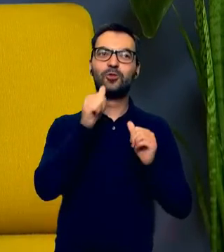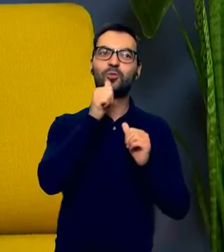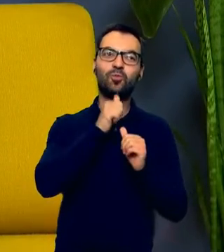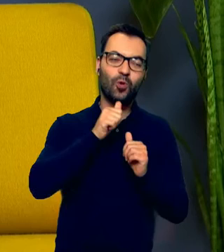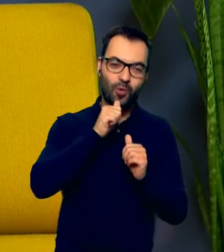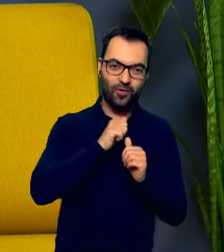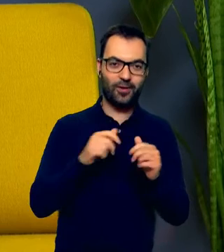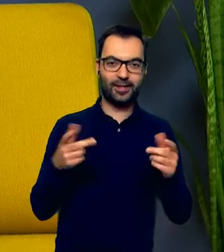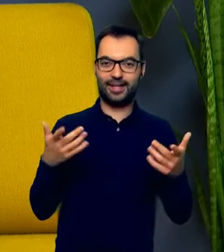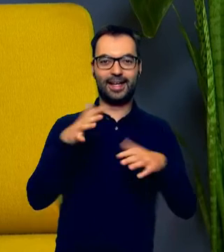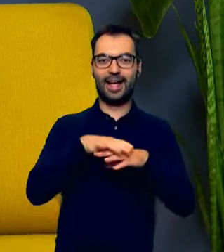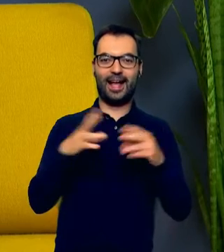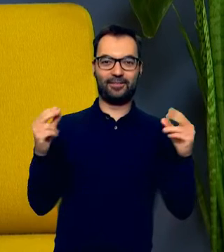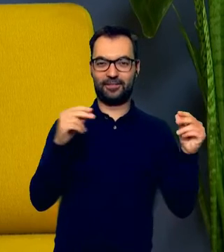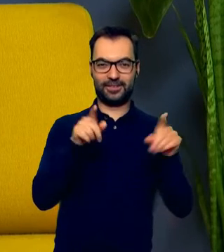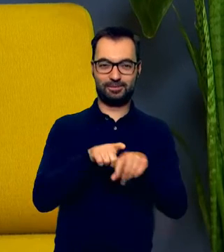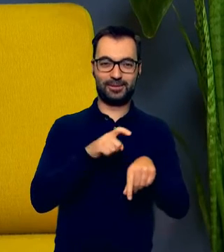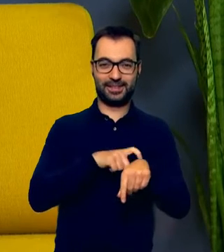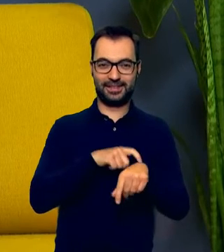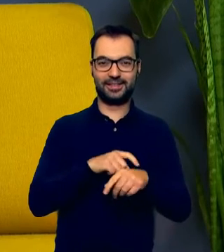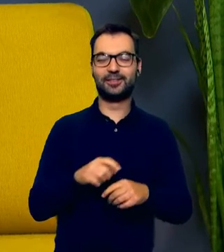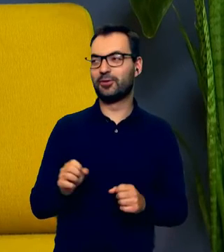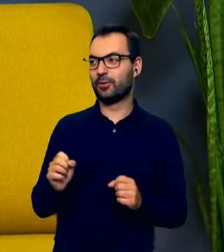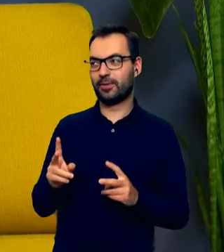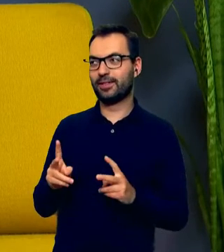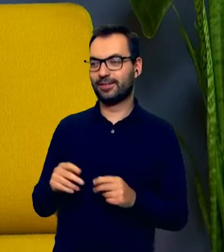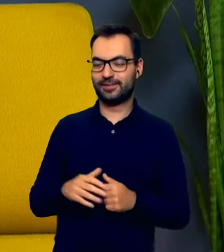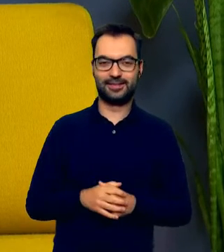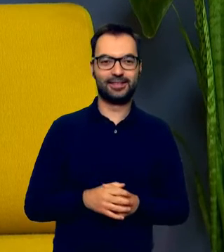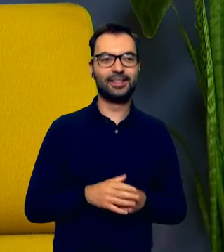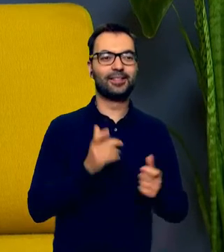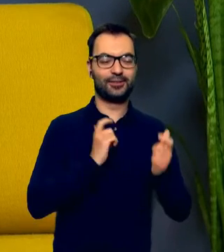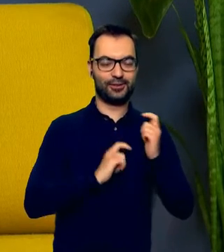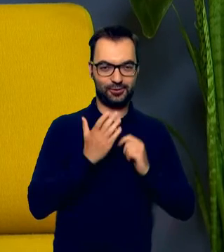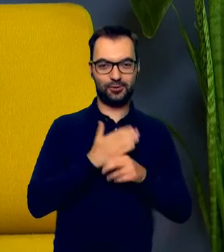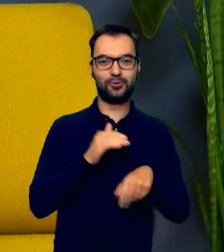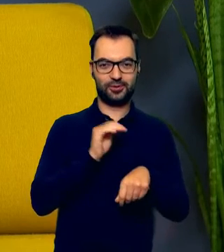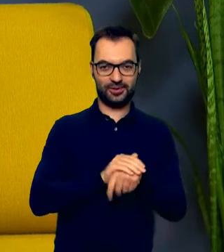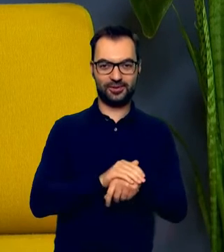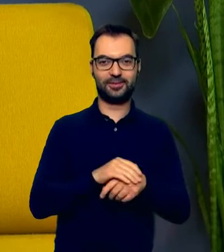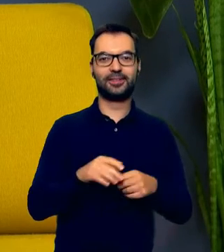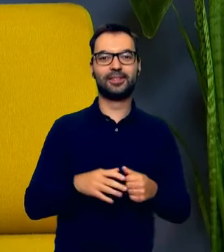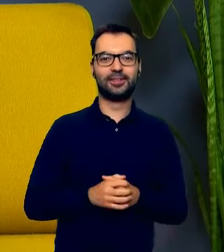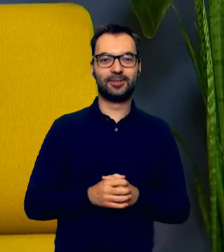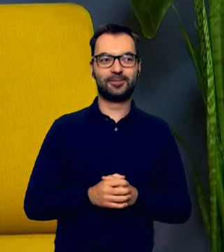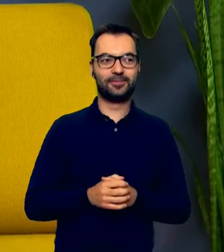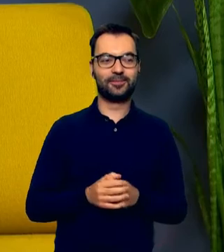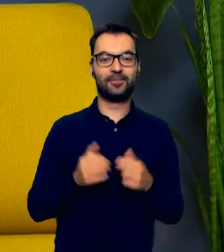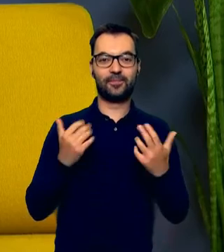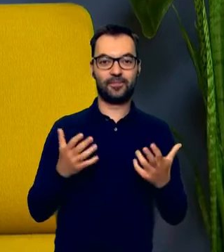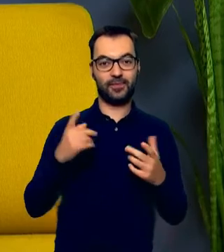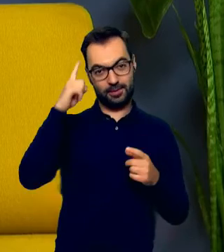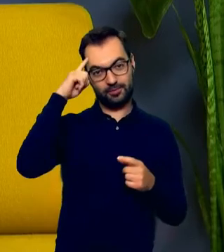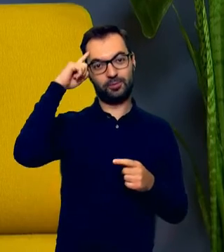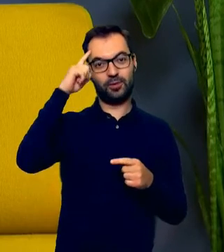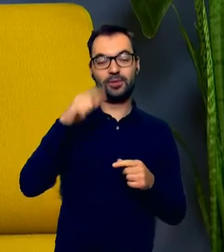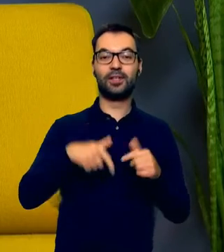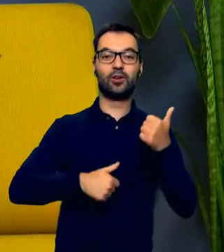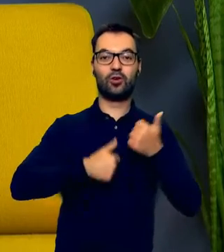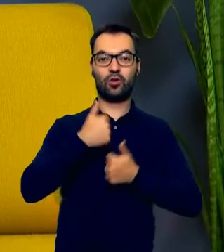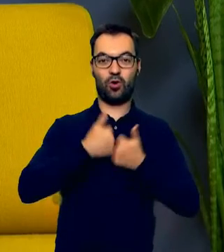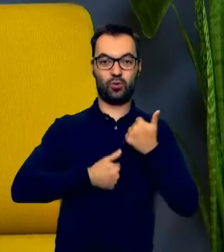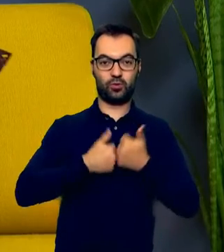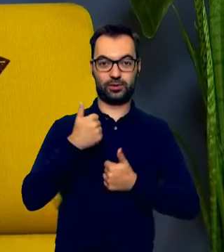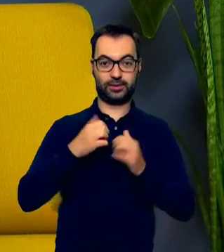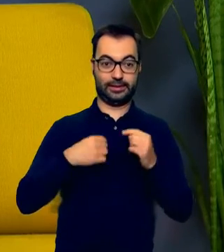przynajmniej próbowały nie mówić w tym samym czasie. Dobrze, proszę pani. Cieszę się, że ustaliłyśmy te fakty. I przypomnę jeszcze, że trwa nasz